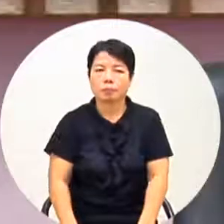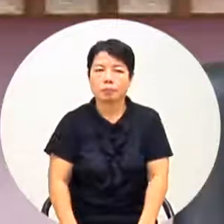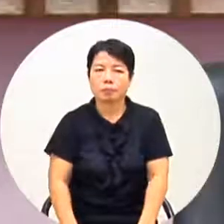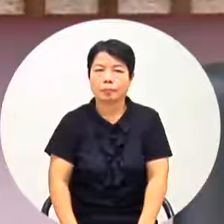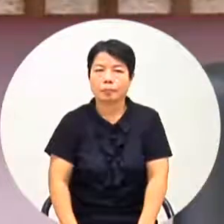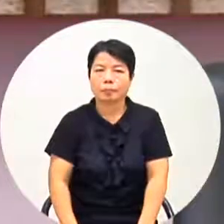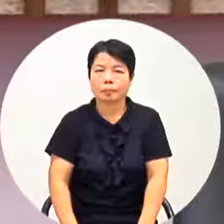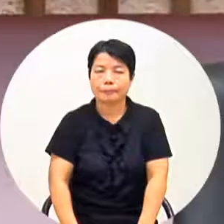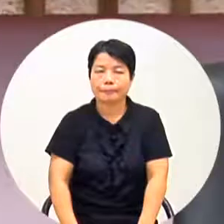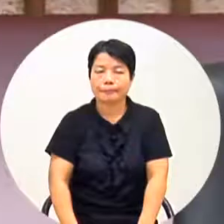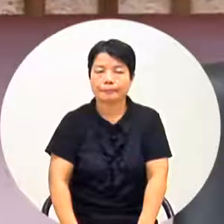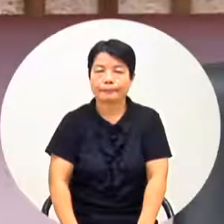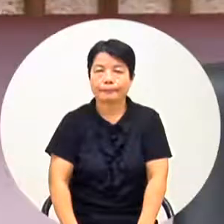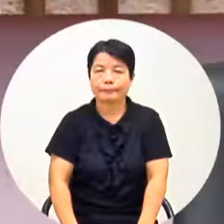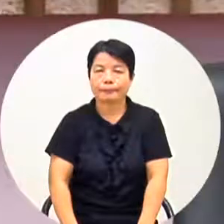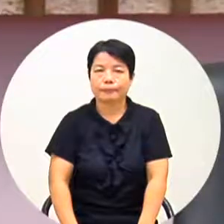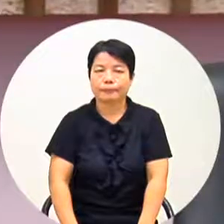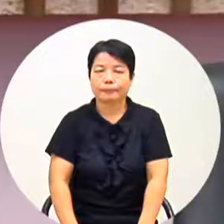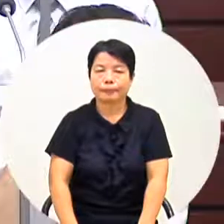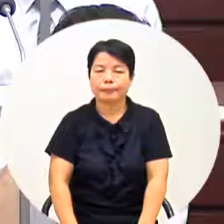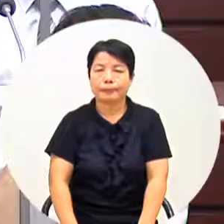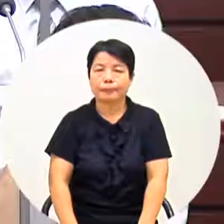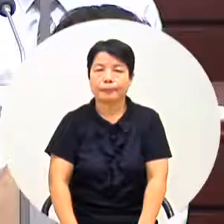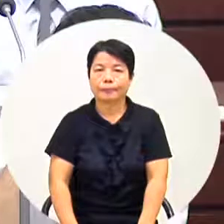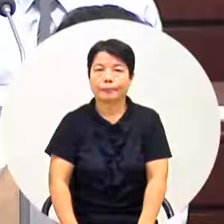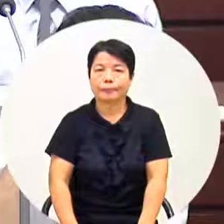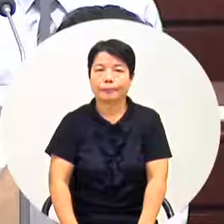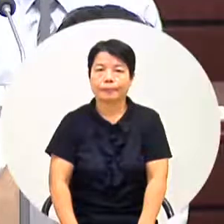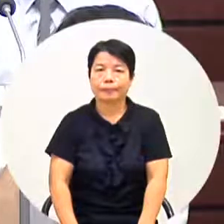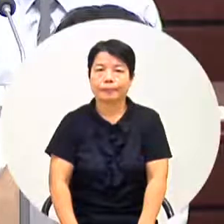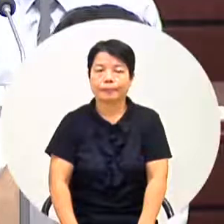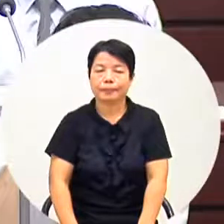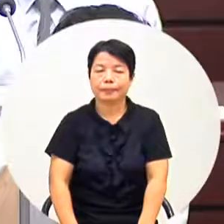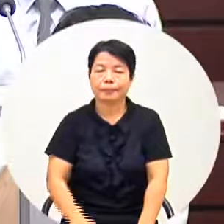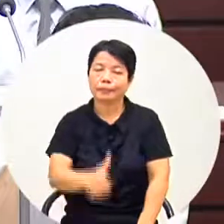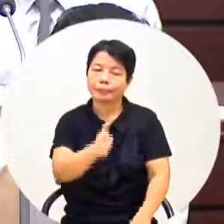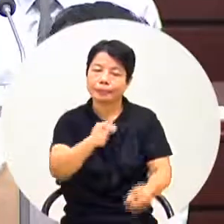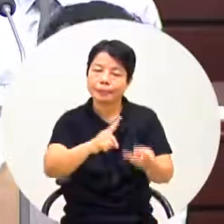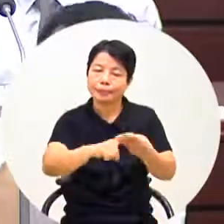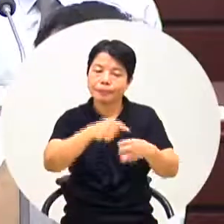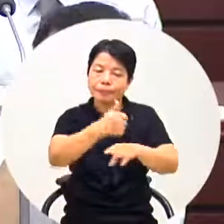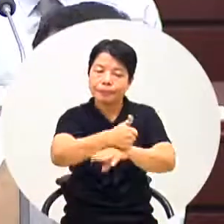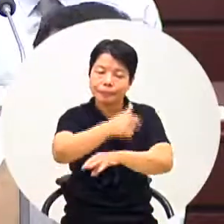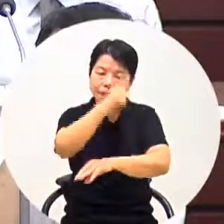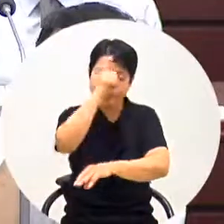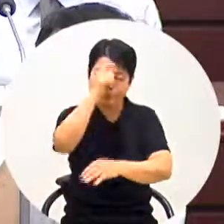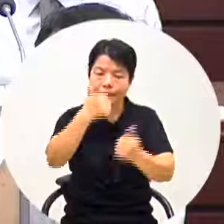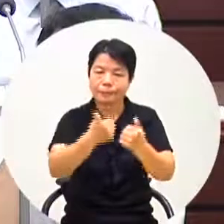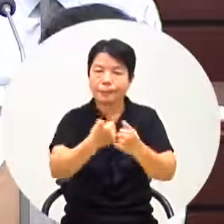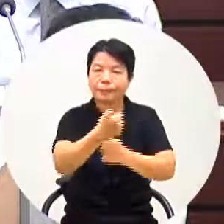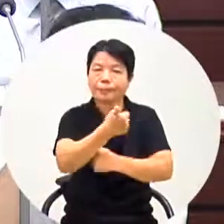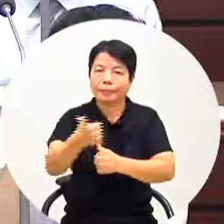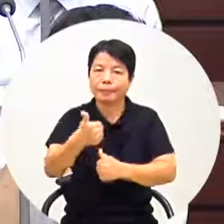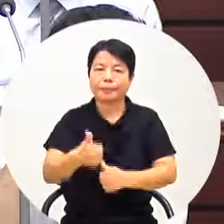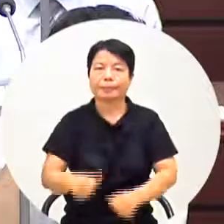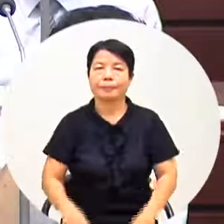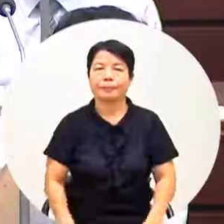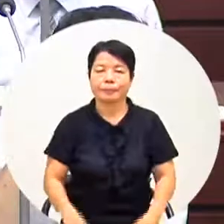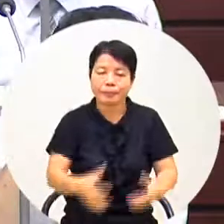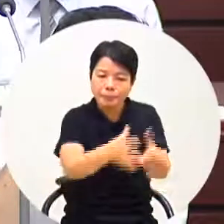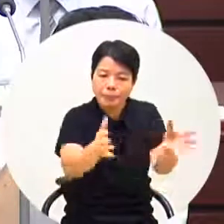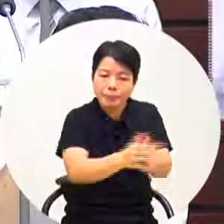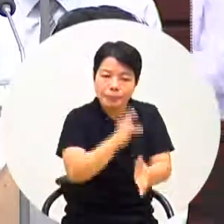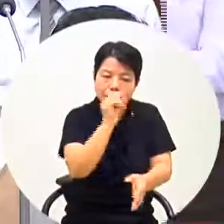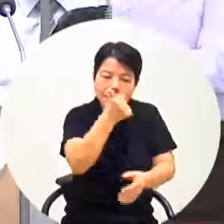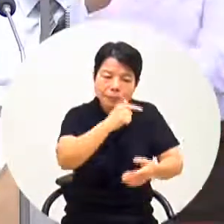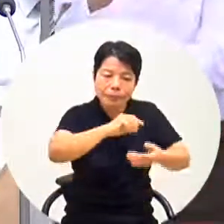哎，局长，为什么这部分是没有开放的呢？ 好，谢谢主席，谢谢黄议员。 是， 我想这些。有一些特定区，就是